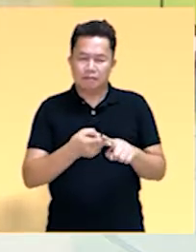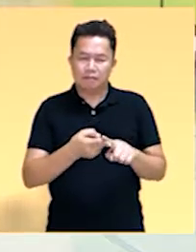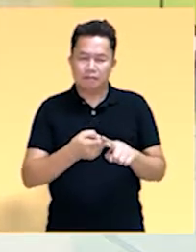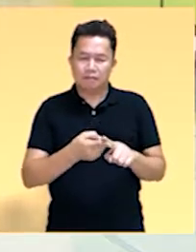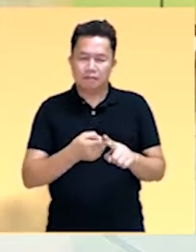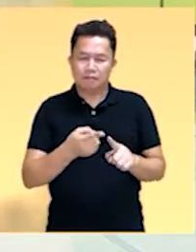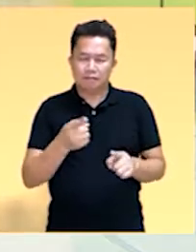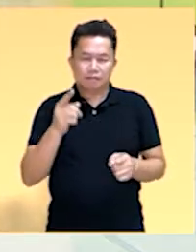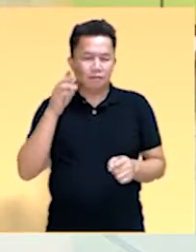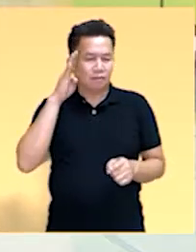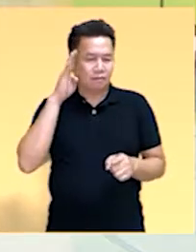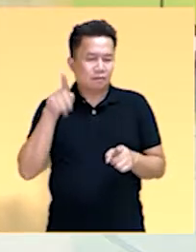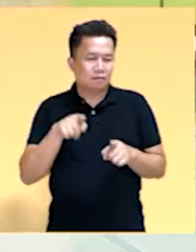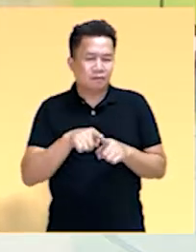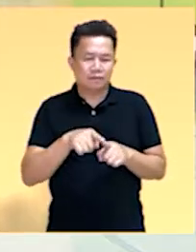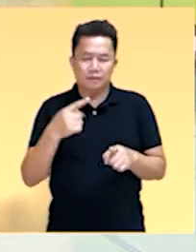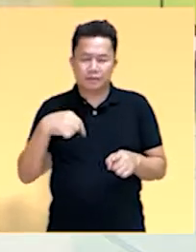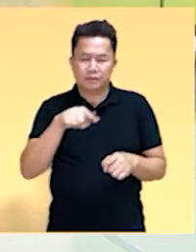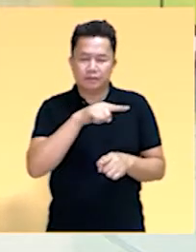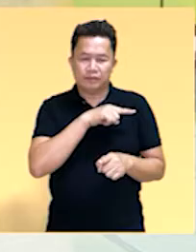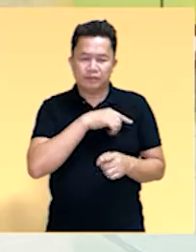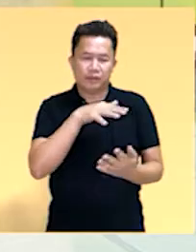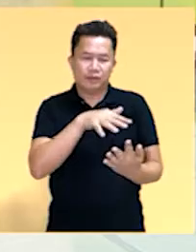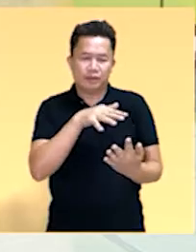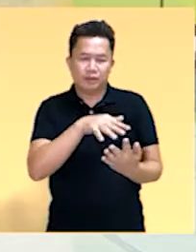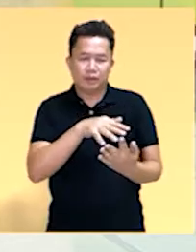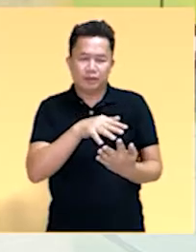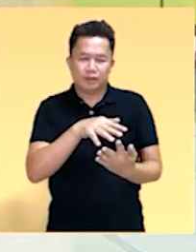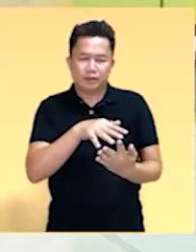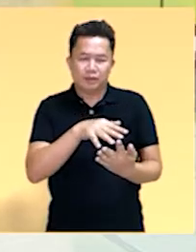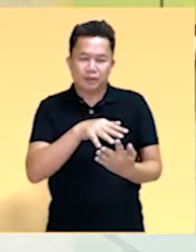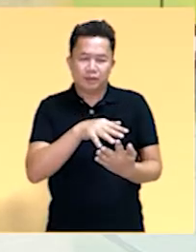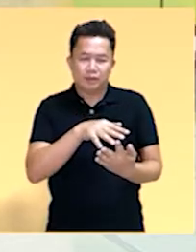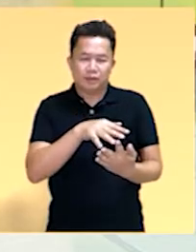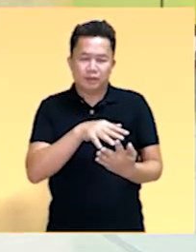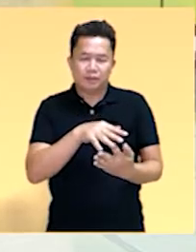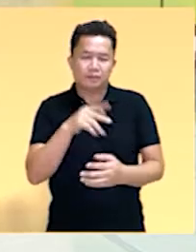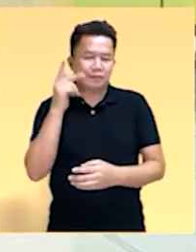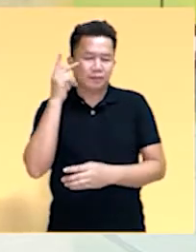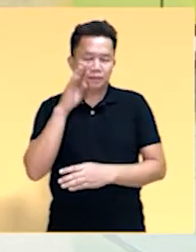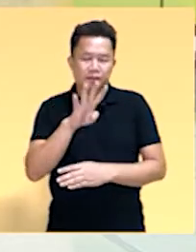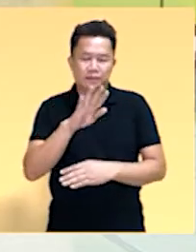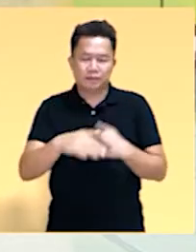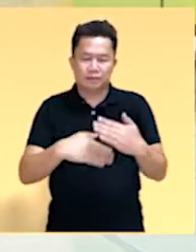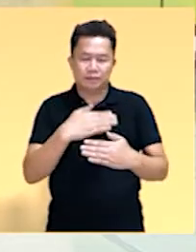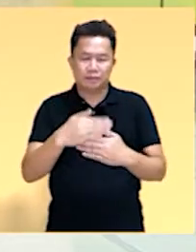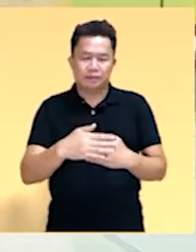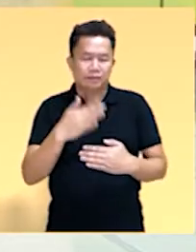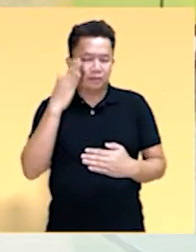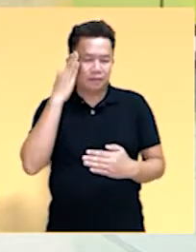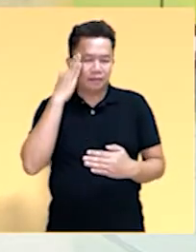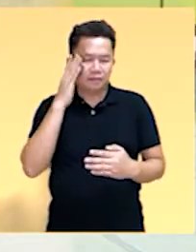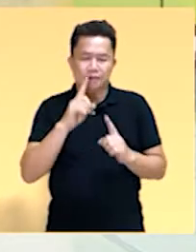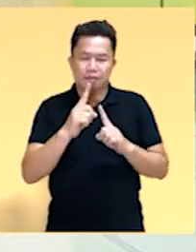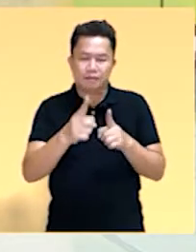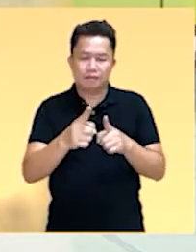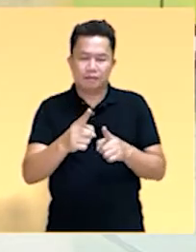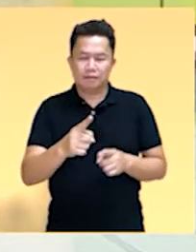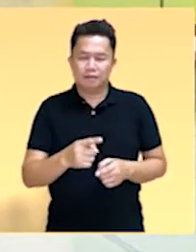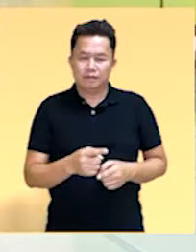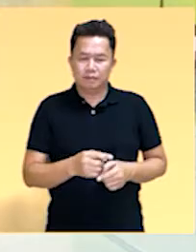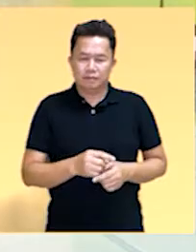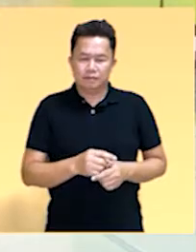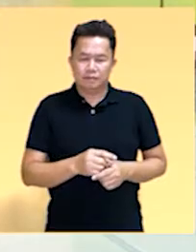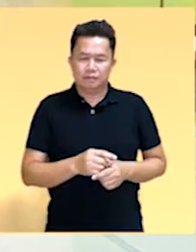Atin nang aralin ulit ang Polya's 4-step procedure upang malaman ko na ang sagot.